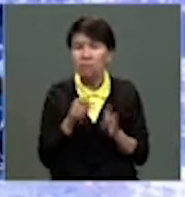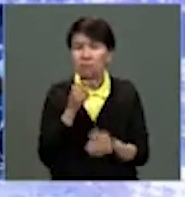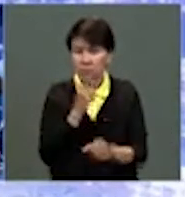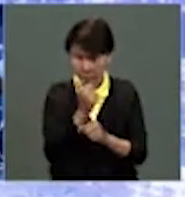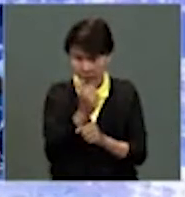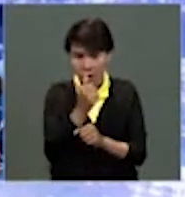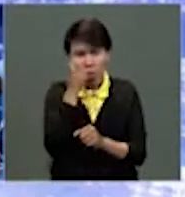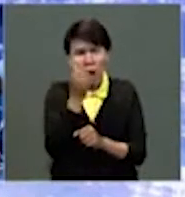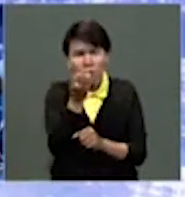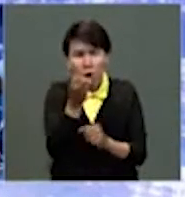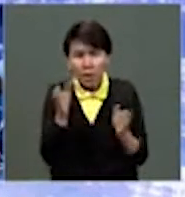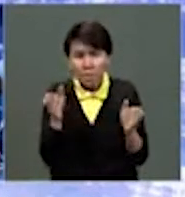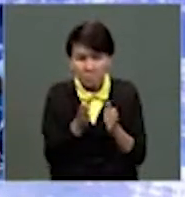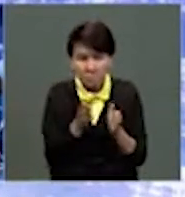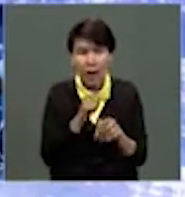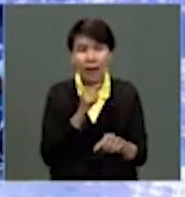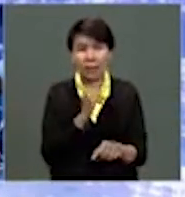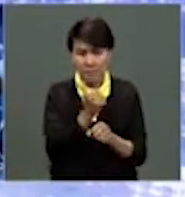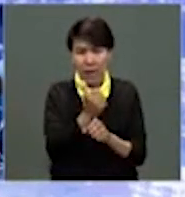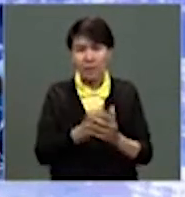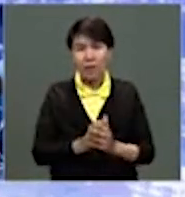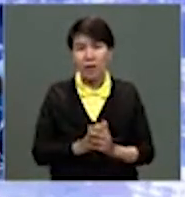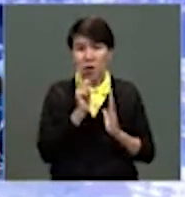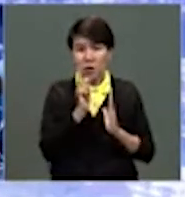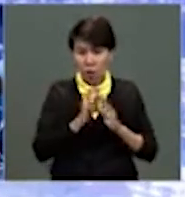กลุ่มนี้เข้ามาสั้นๆได้เพราะเป็นความแตกต่างระหว่างระยะที่4กับระยะที่ 5คือตรงนี้ครับถ้าเป็นเดิมเนี่ยมาทุกคนต้องเข้า